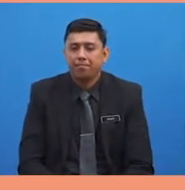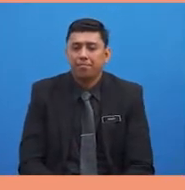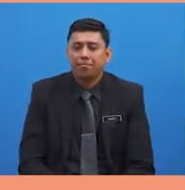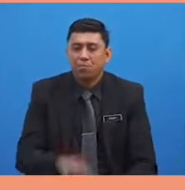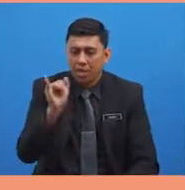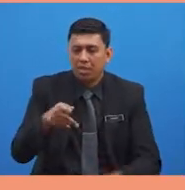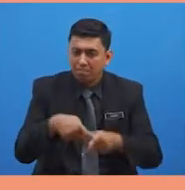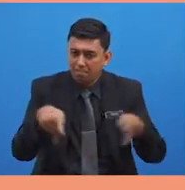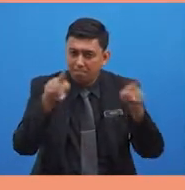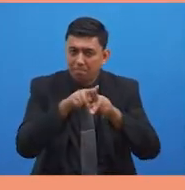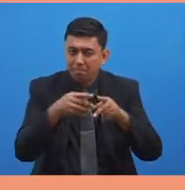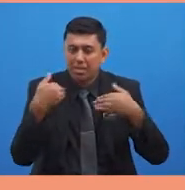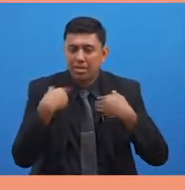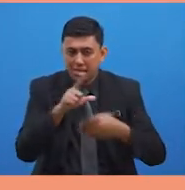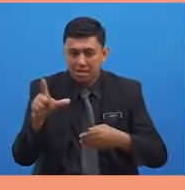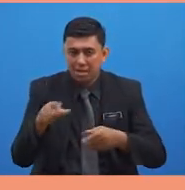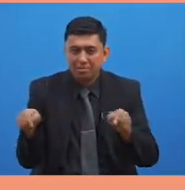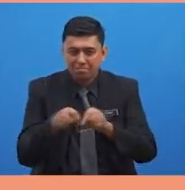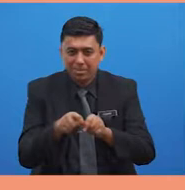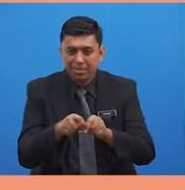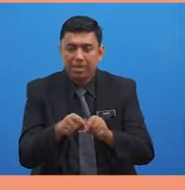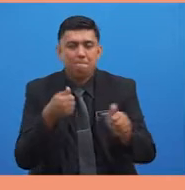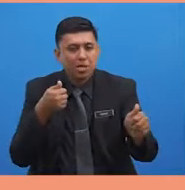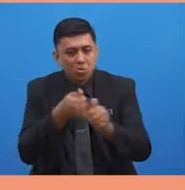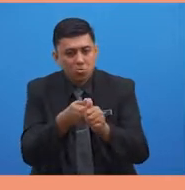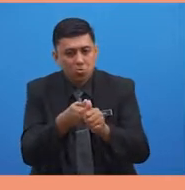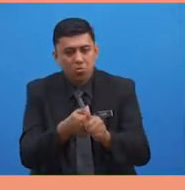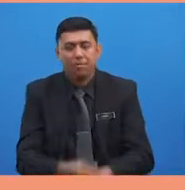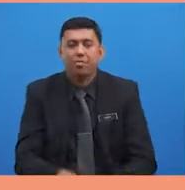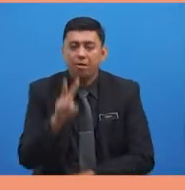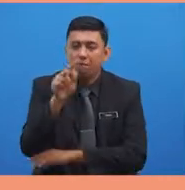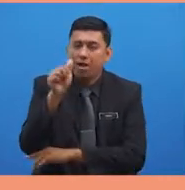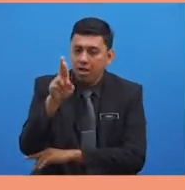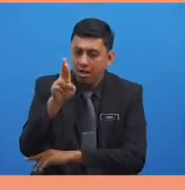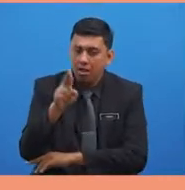Pemboleh ubah yang diperlukan adalah seperti berikut: var,